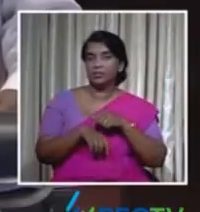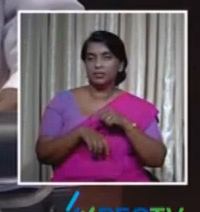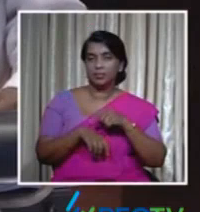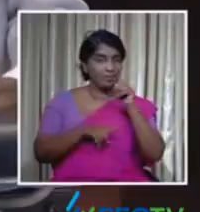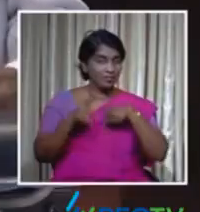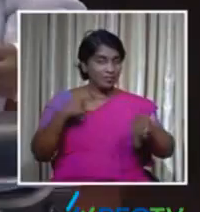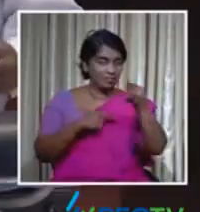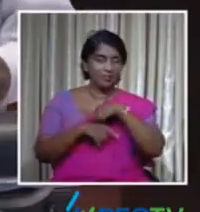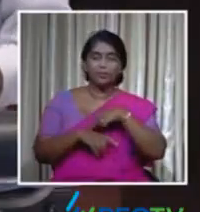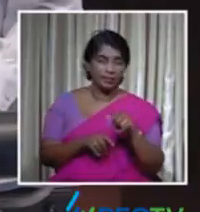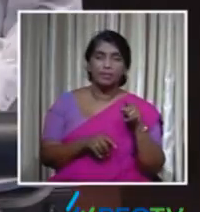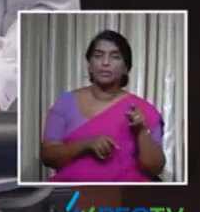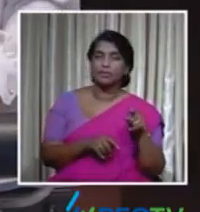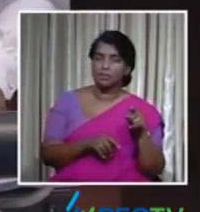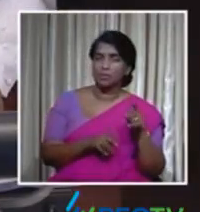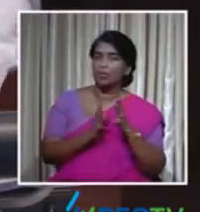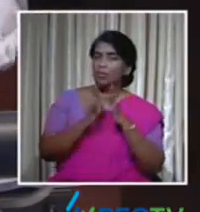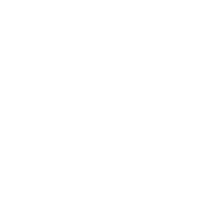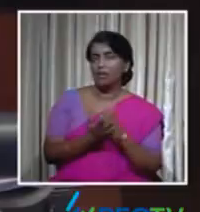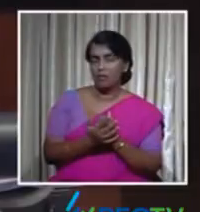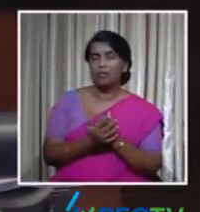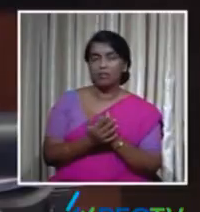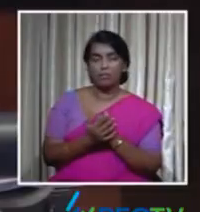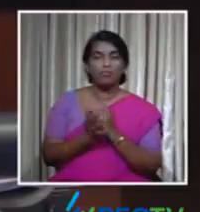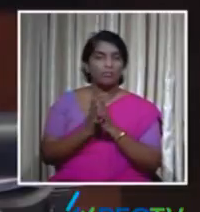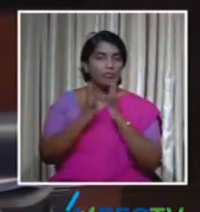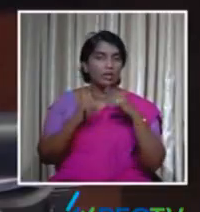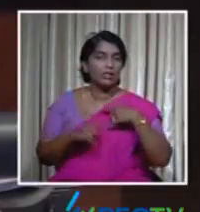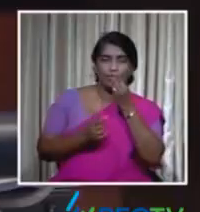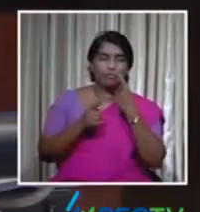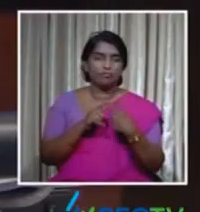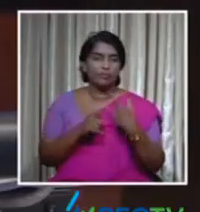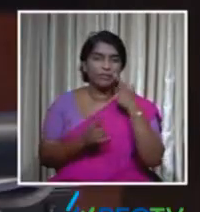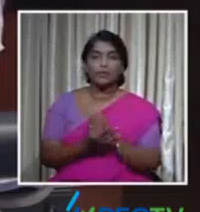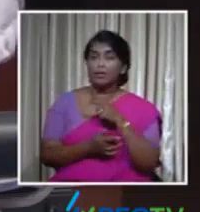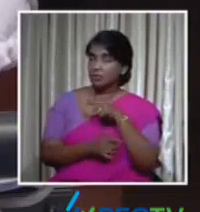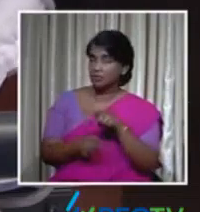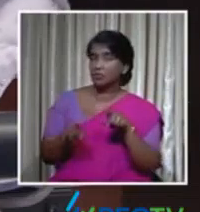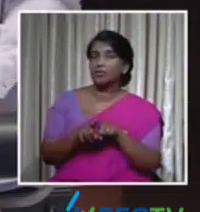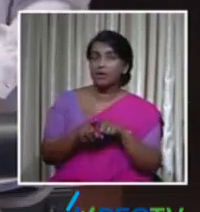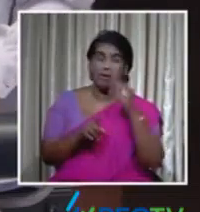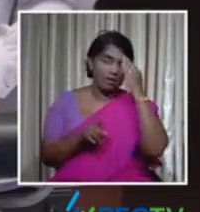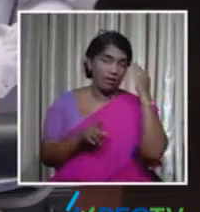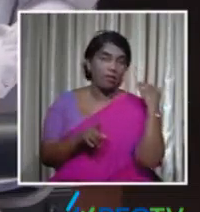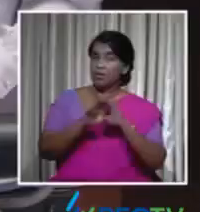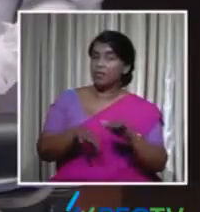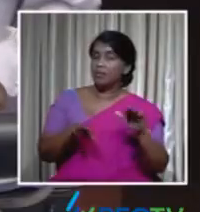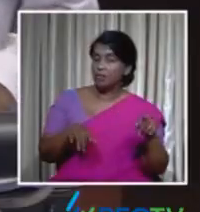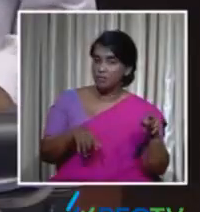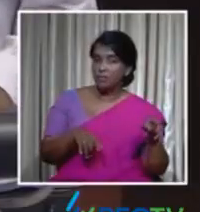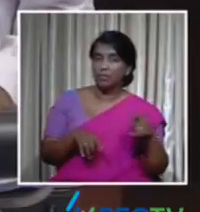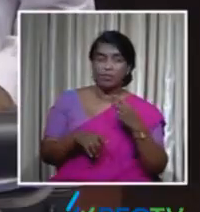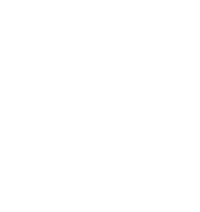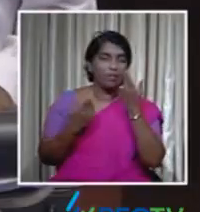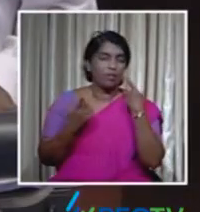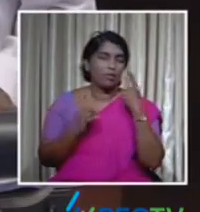මේ සභාවට ඉදිරිපත් කරන්න කැමතියි බොහොම අමාරුවෙන් බොහෝ දෙනෙක් එදිනෙදා වේල් තුන පිරිම අහගන්න මේ තුල මව්වරුන්ගේ දූ දරුවන්ගේ මන්ද